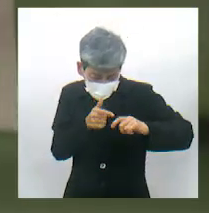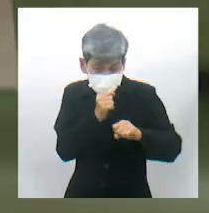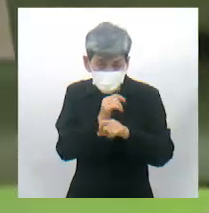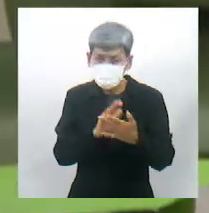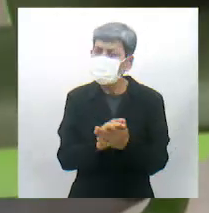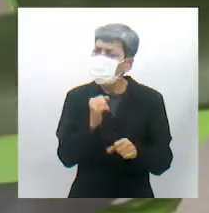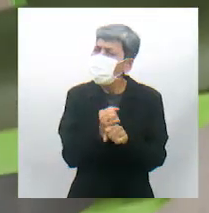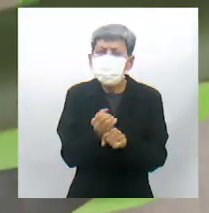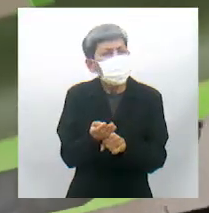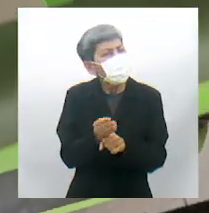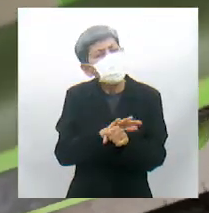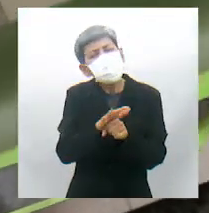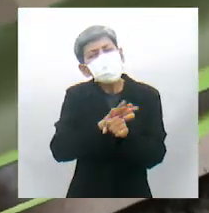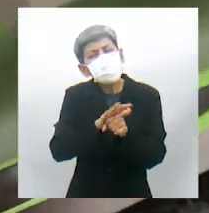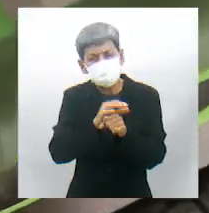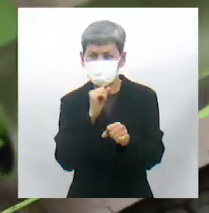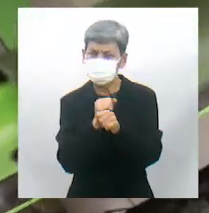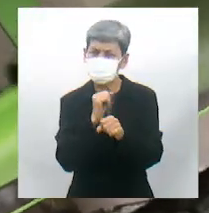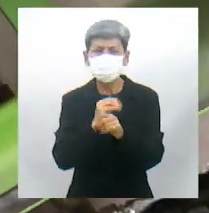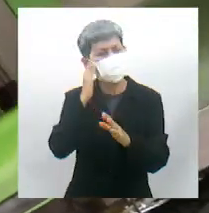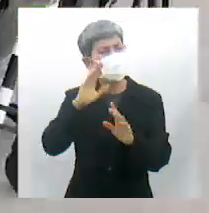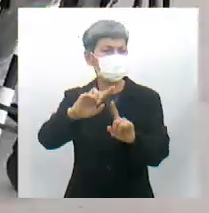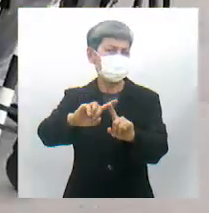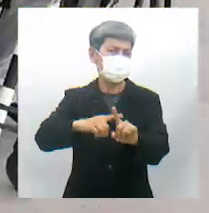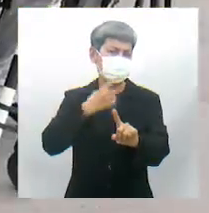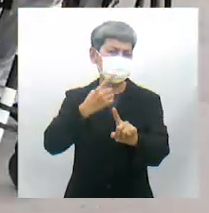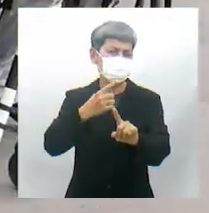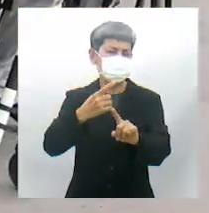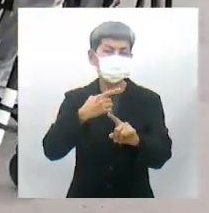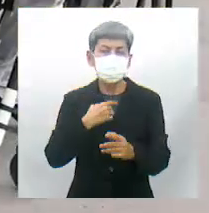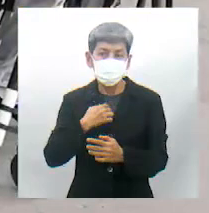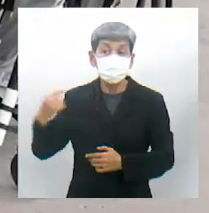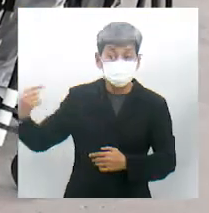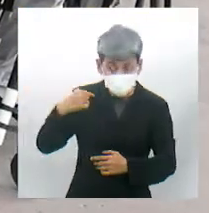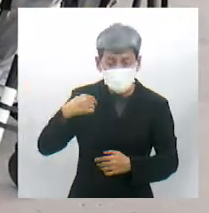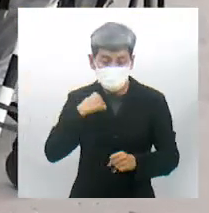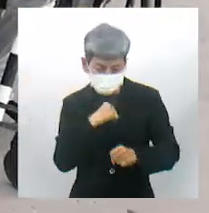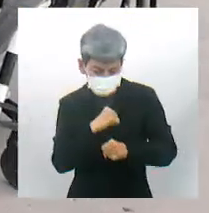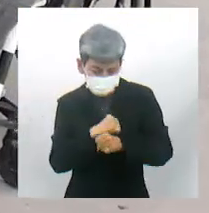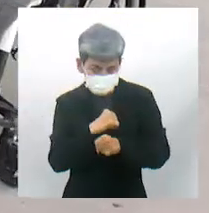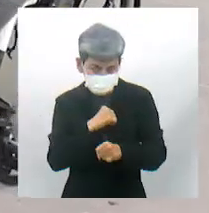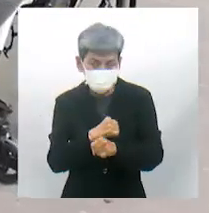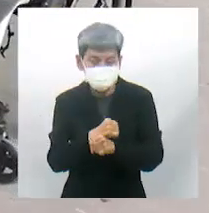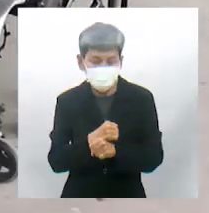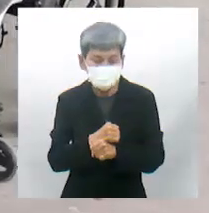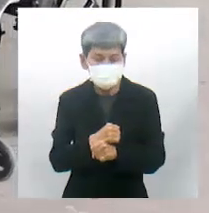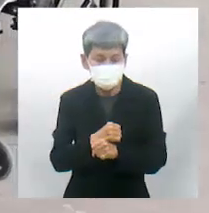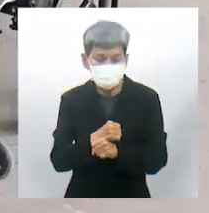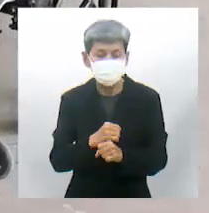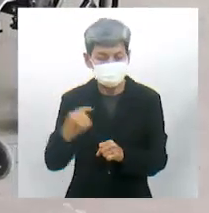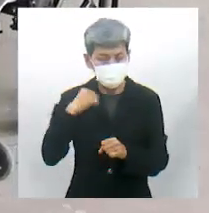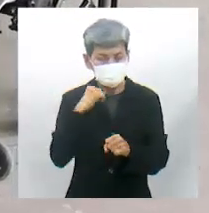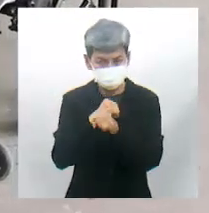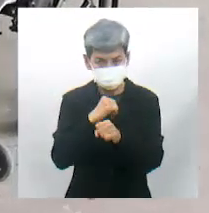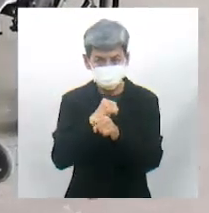ก็ไม่นานแล้วครับผมอุปกรณ์ครับก็ไม่เกินเดือน แต่ว่าคือต้องเราต้องเข้ามาสั่งเนาะเราไม่ได้มีทำรอ ใช่ครับ ใช่ไหม ใช่ครับ